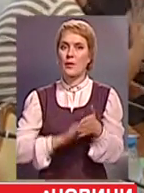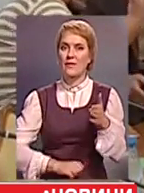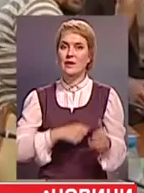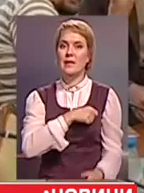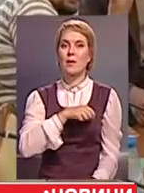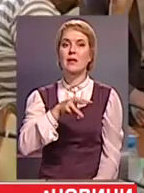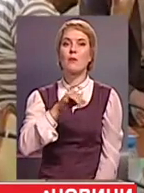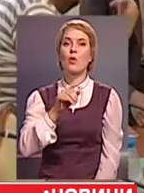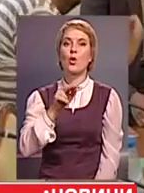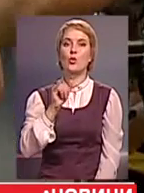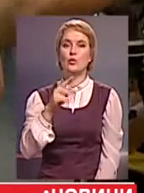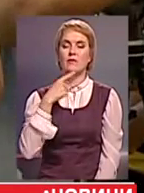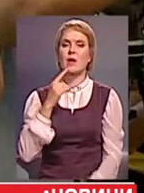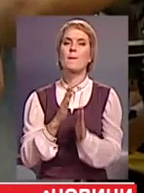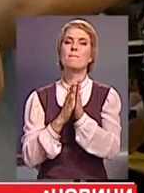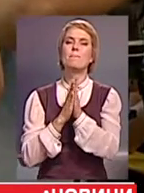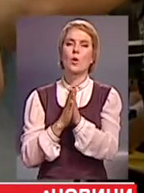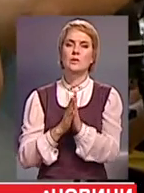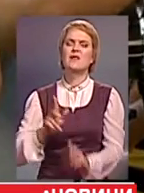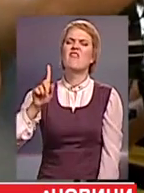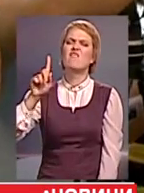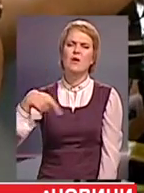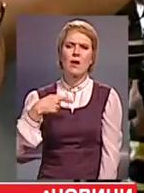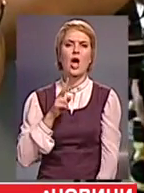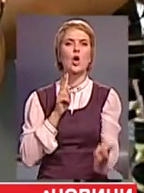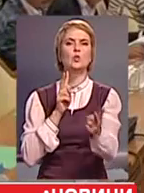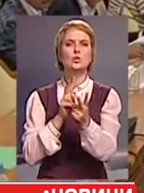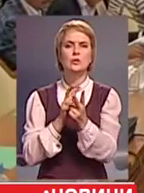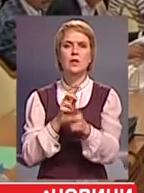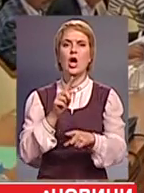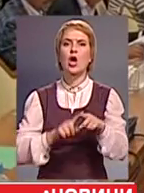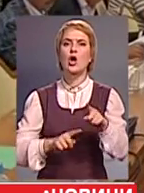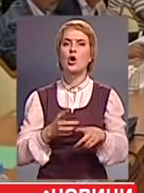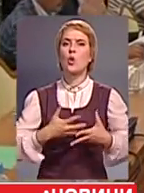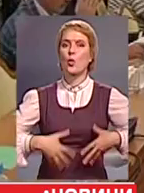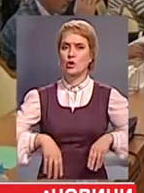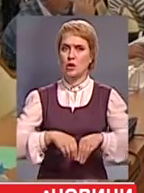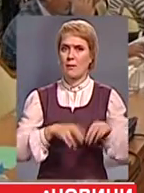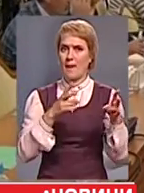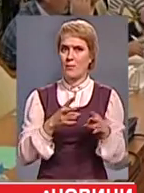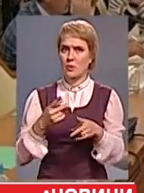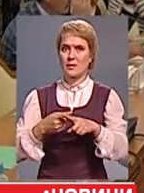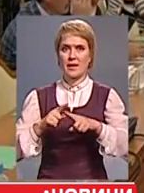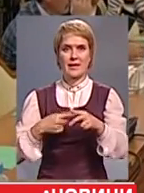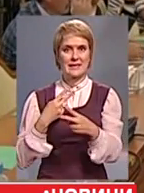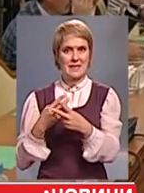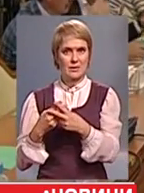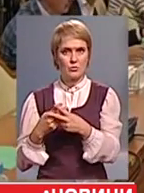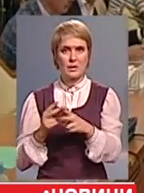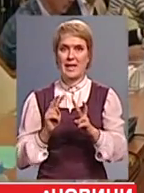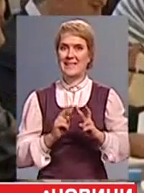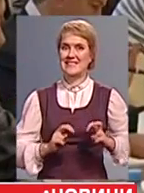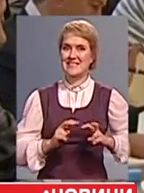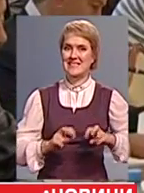що просить і навіть вимагає зустрітися із родичами потерпілих, які затримані. А слідчий, який очолює слідчу групу,